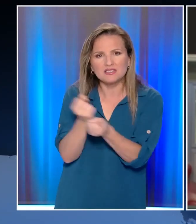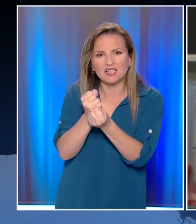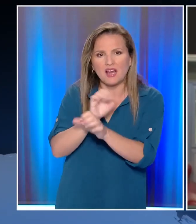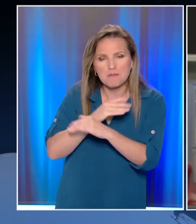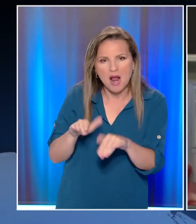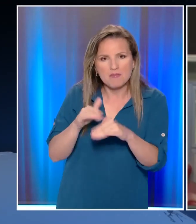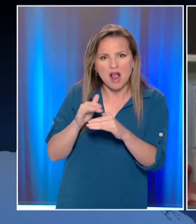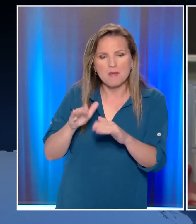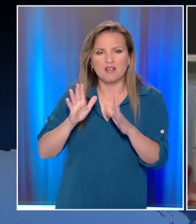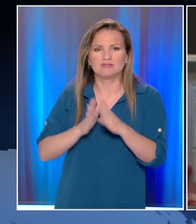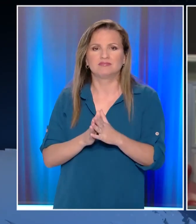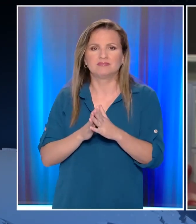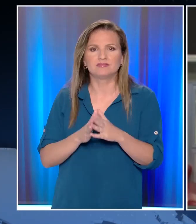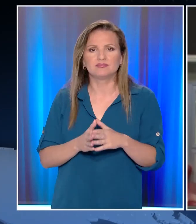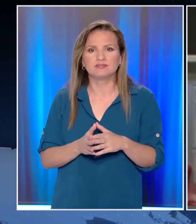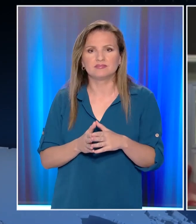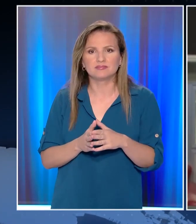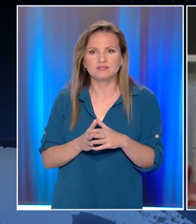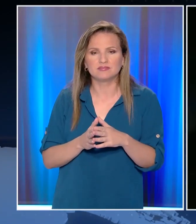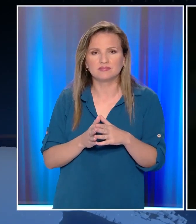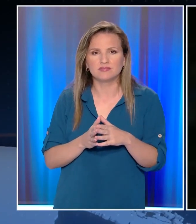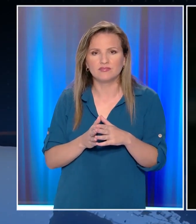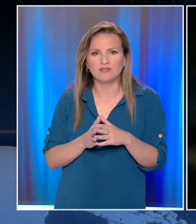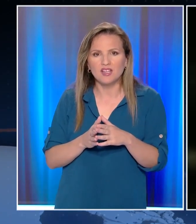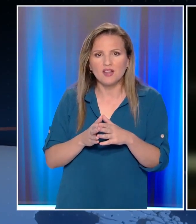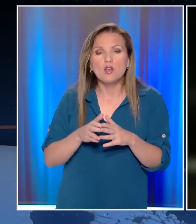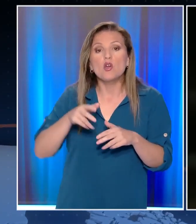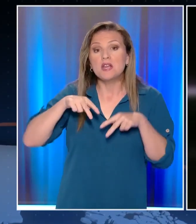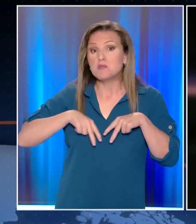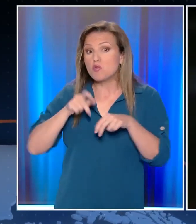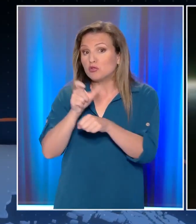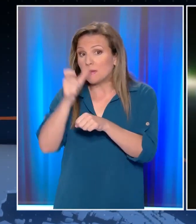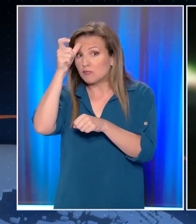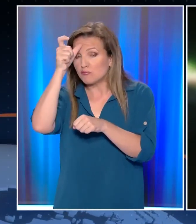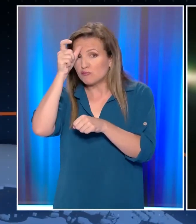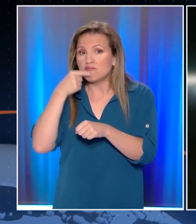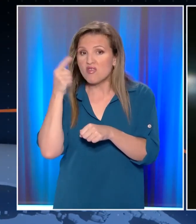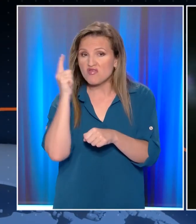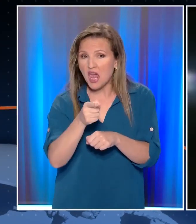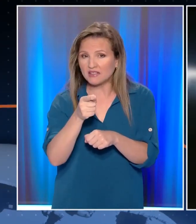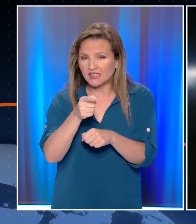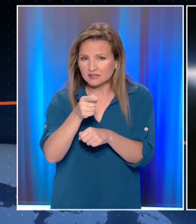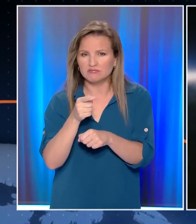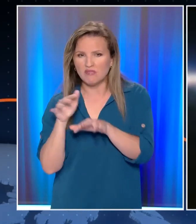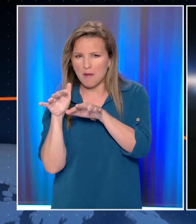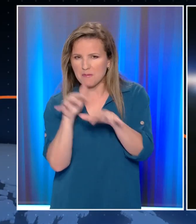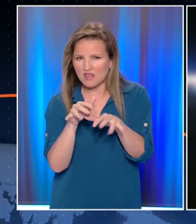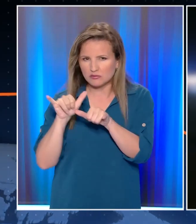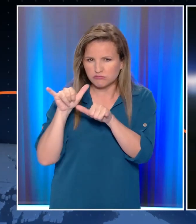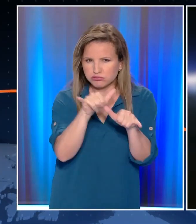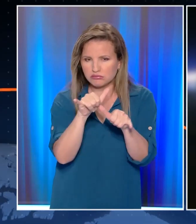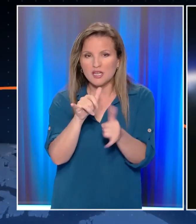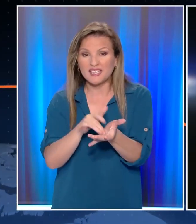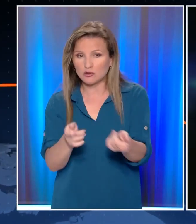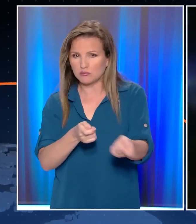planlandı ve çok şükür başarılı bir şekilde de Την ίδια ώρα, ο Χουλουσί Ακάρ που διέταξε την επίθεση από το κέντρο επιχειρήσεων ανέβαζε